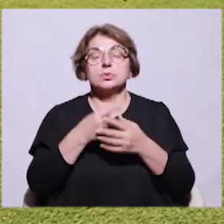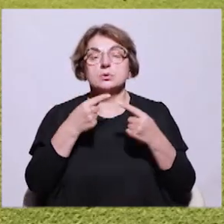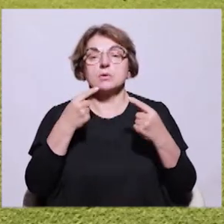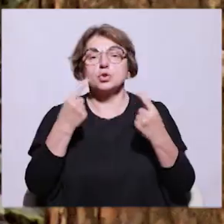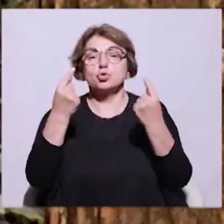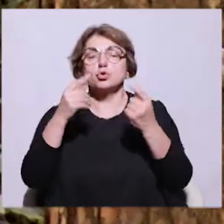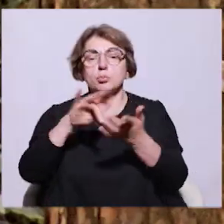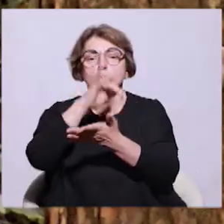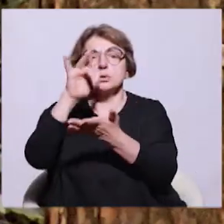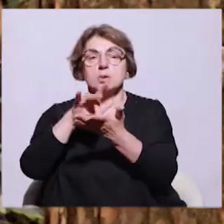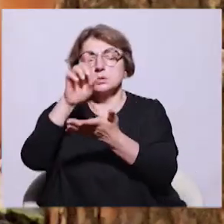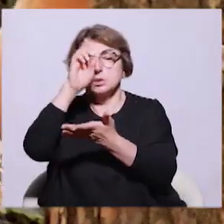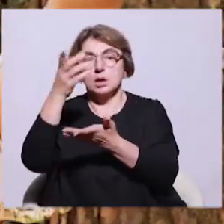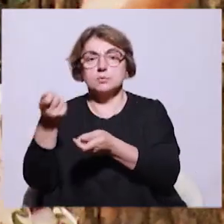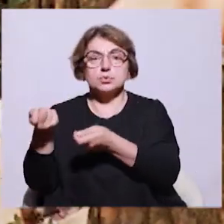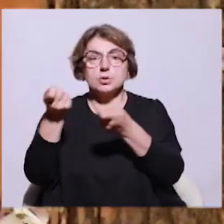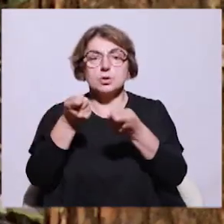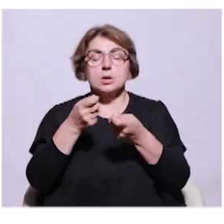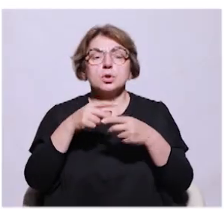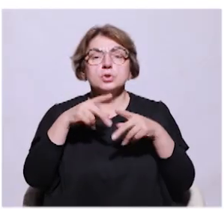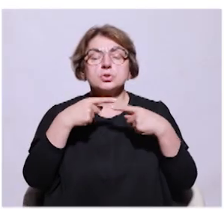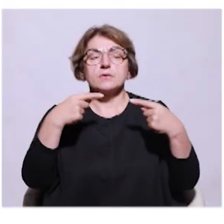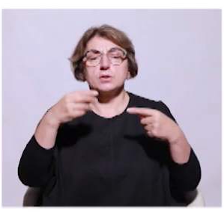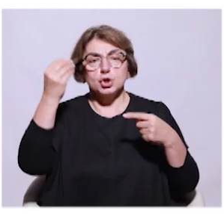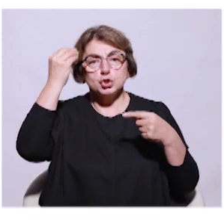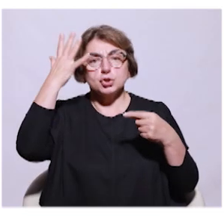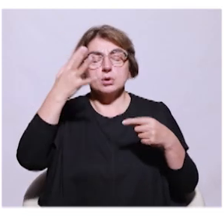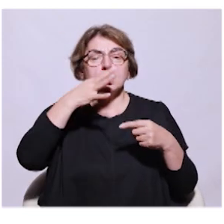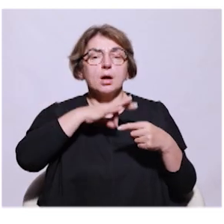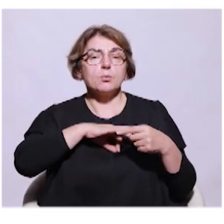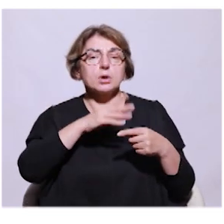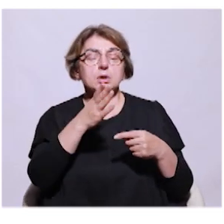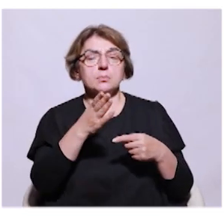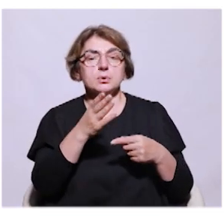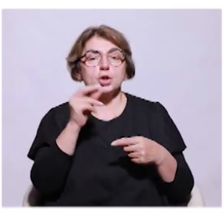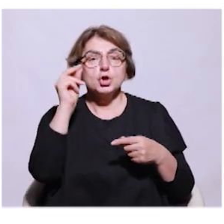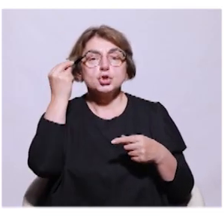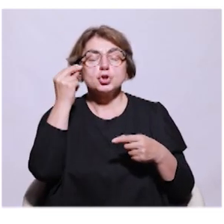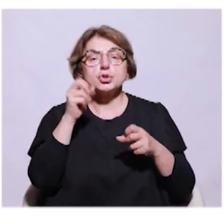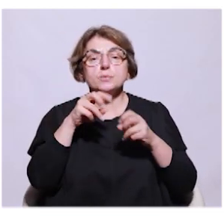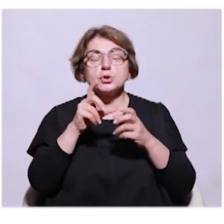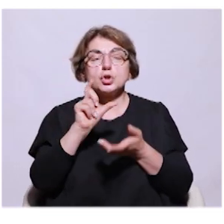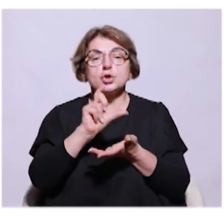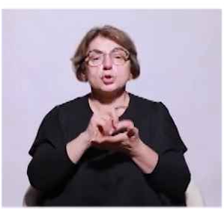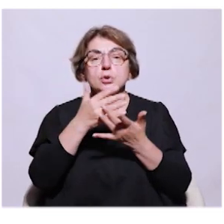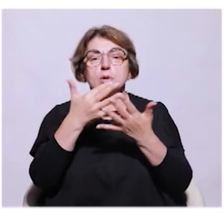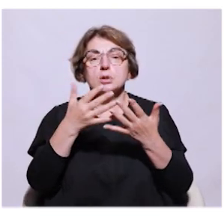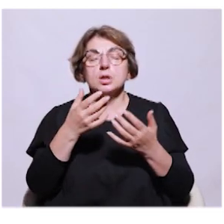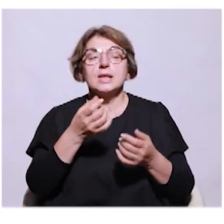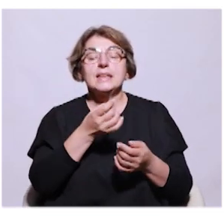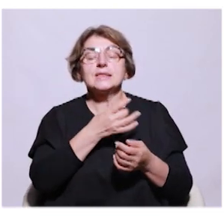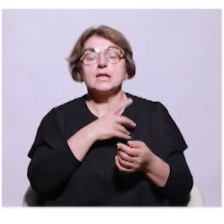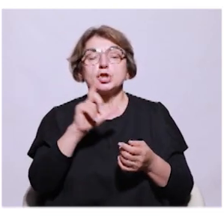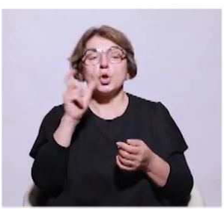იმპერიებიდან ჩამოქონდათ ჩინური გამოყენებითი ხელოვნების, აი ეს კერამიკული ჭურჭელი თეთრზე